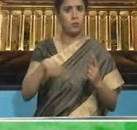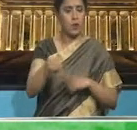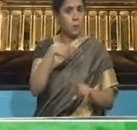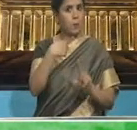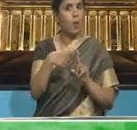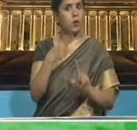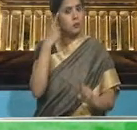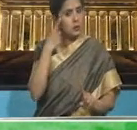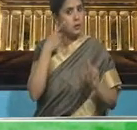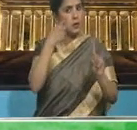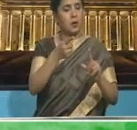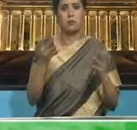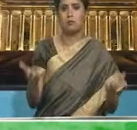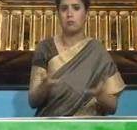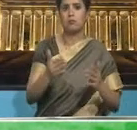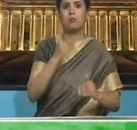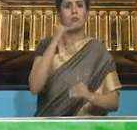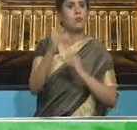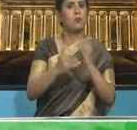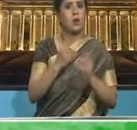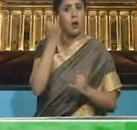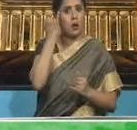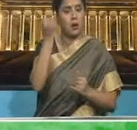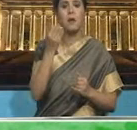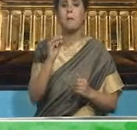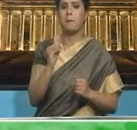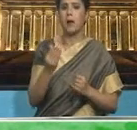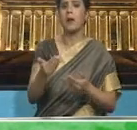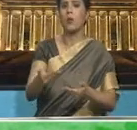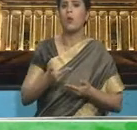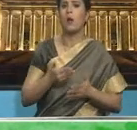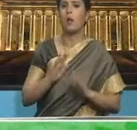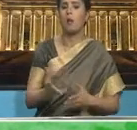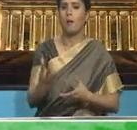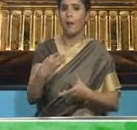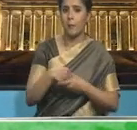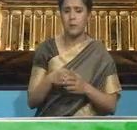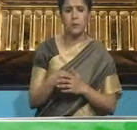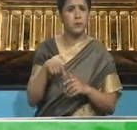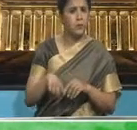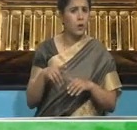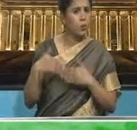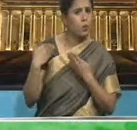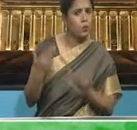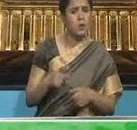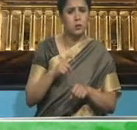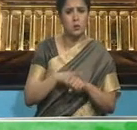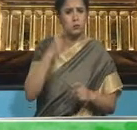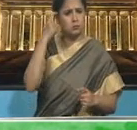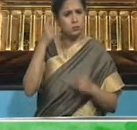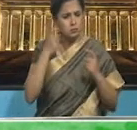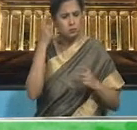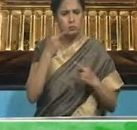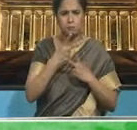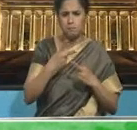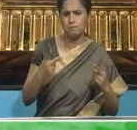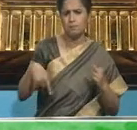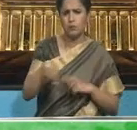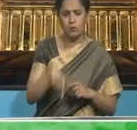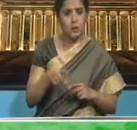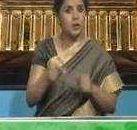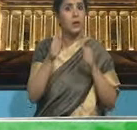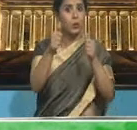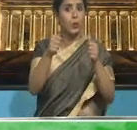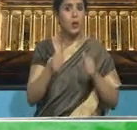अनुसार प्रगतिशील विचारों का भी स्वागत किया। लंबे और गहन विचार मंथन के परिणाम